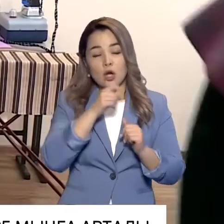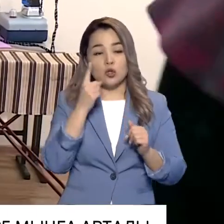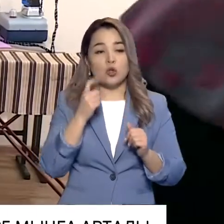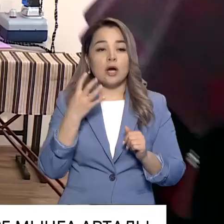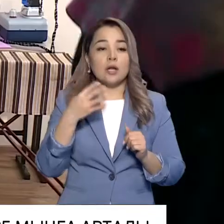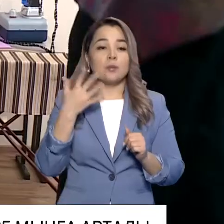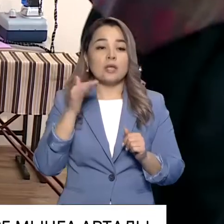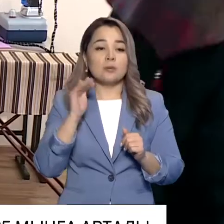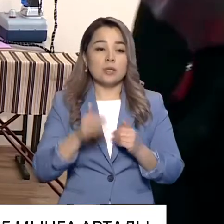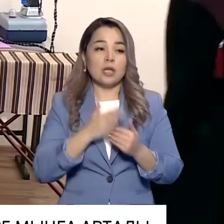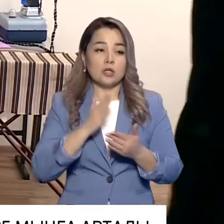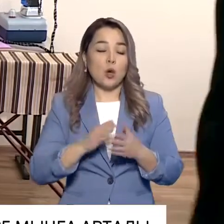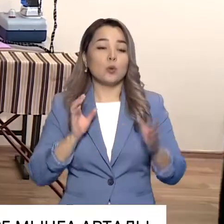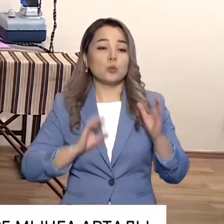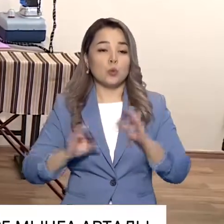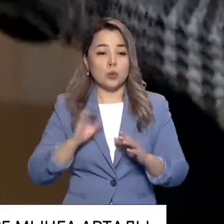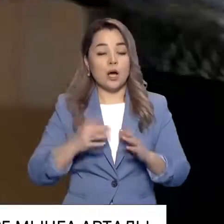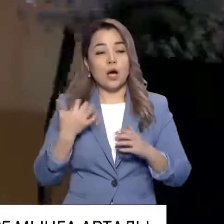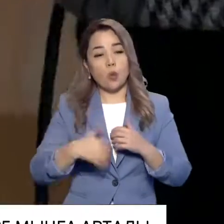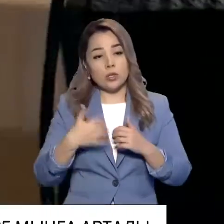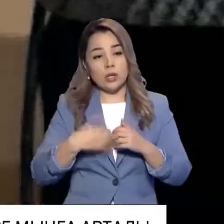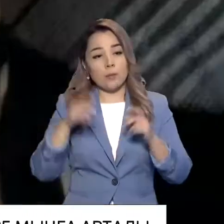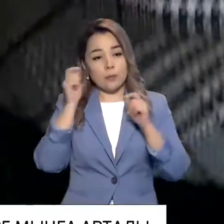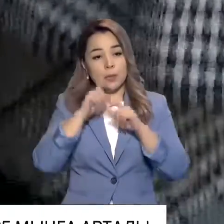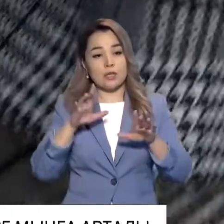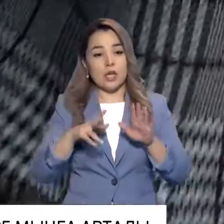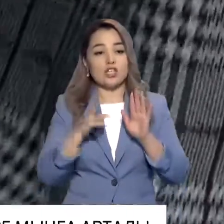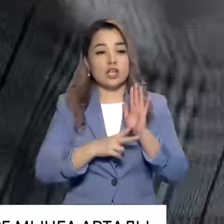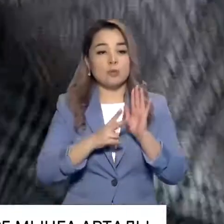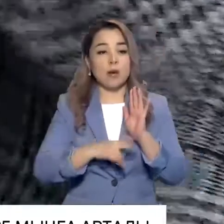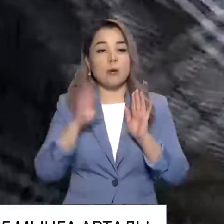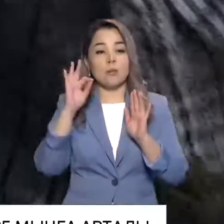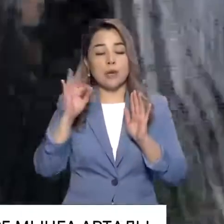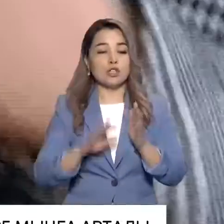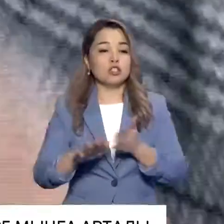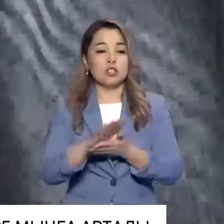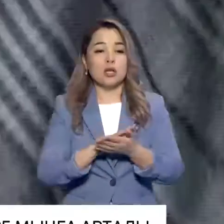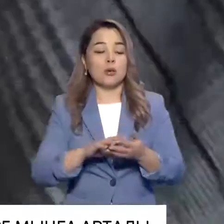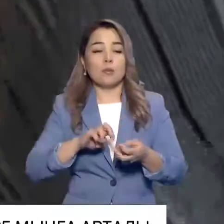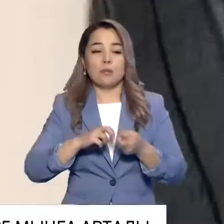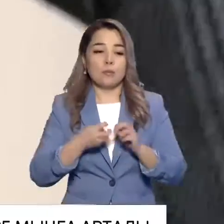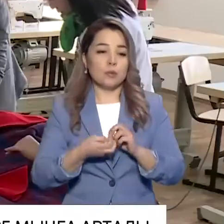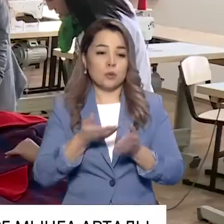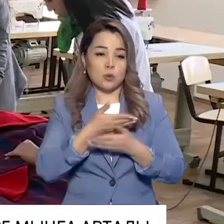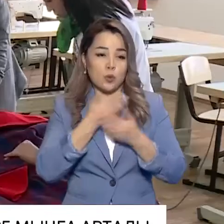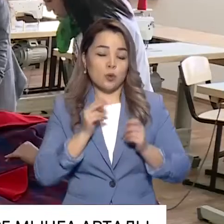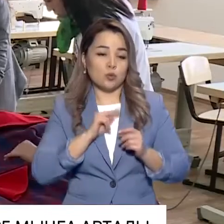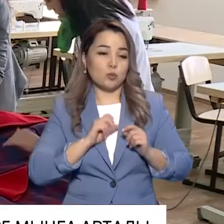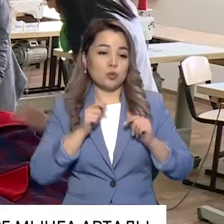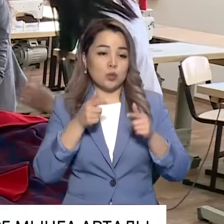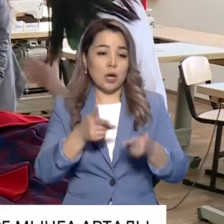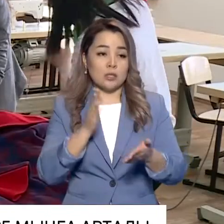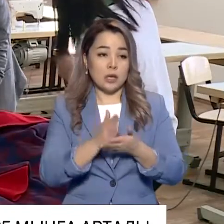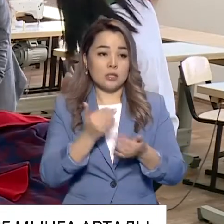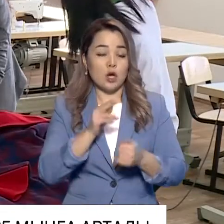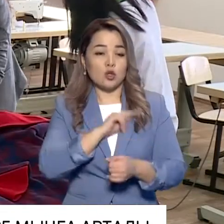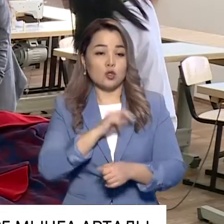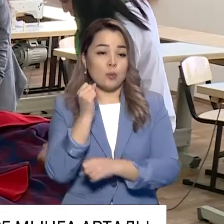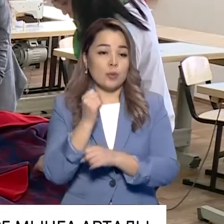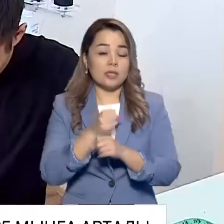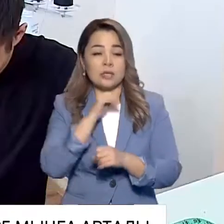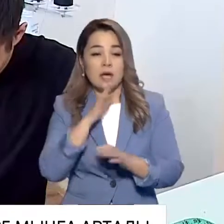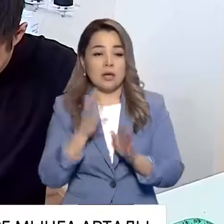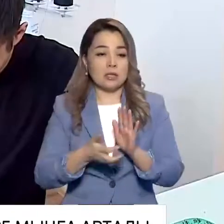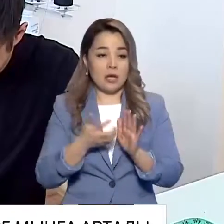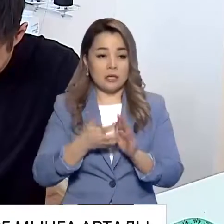145 мыңға жуық студент орта білімді тәмамдайды. Олардың 70% еш қиындықсыз жұмысқа орналасады екен. Десе де елімізде жұмысшы мамандар